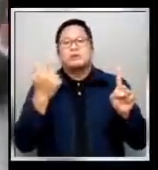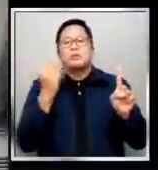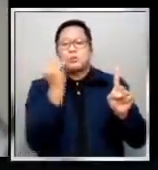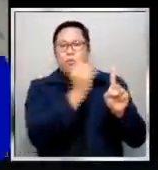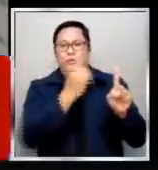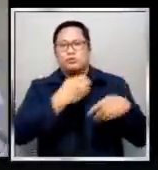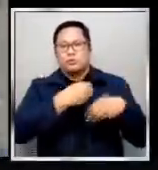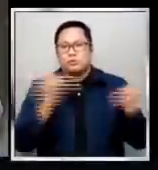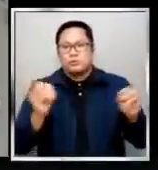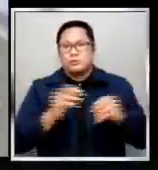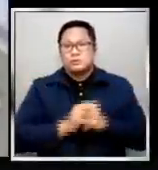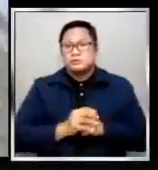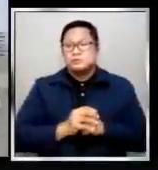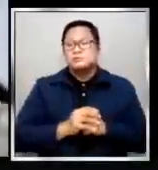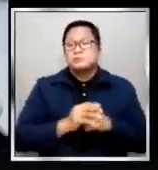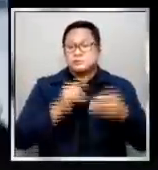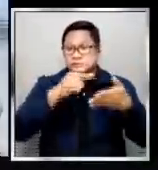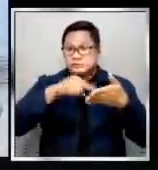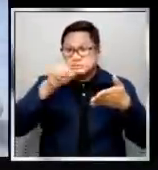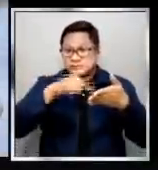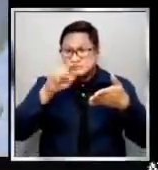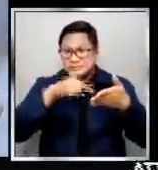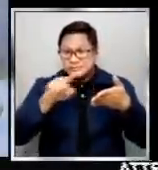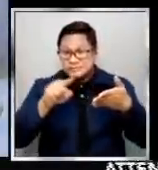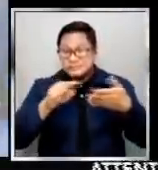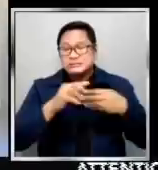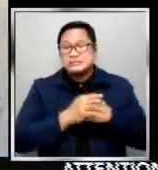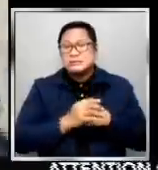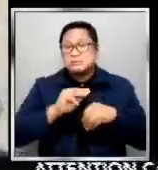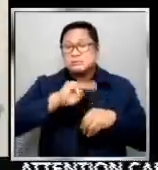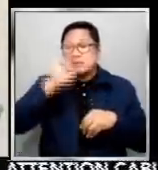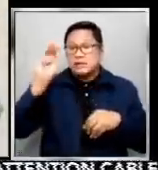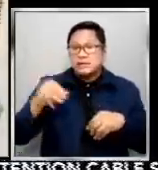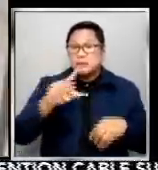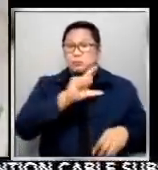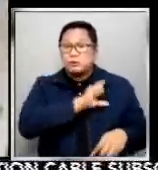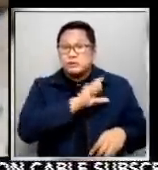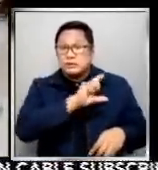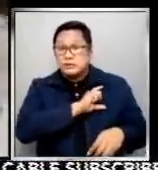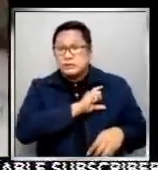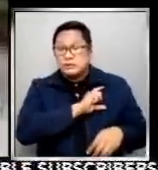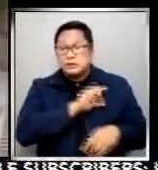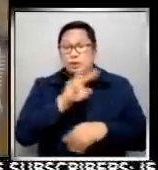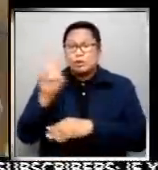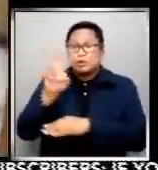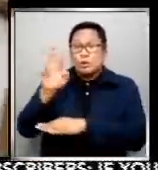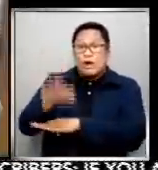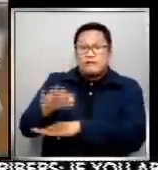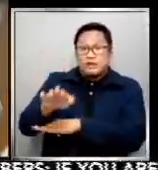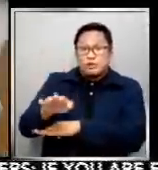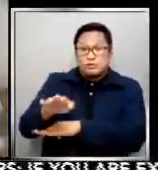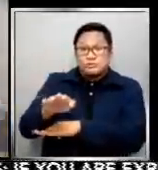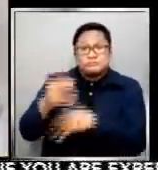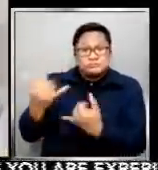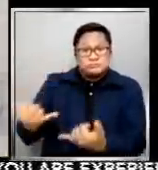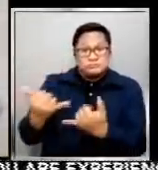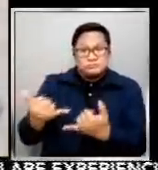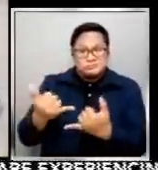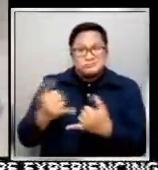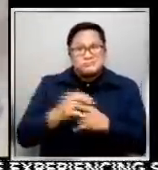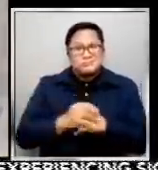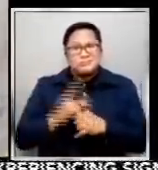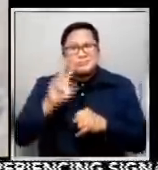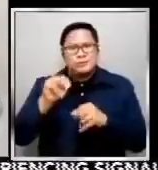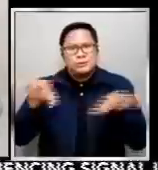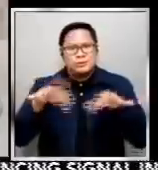sa inisyal na investigasyon ng Manila Police District, alas dos ng hapon kanina nang mapansin ng ilang empleyado